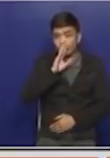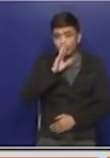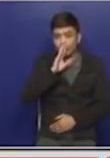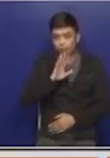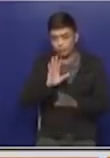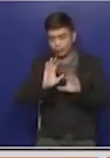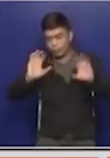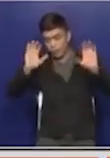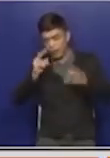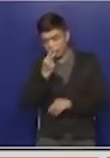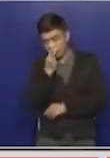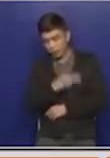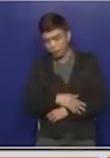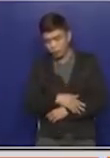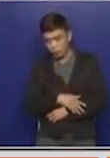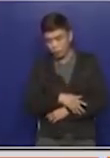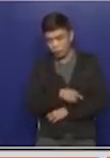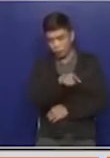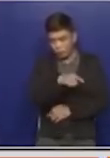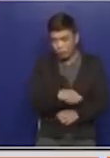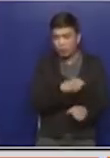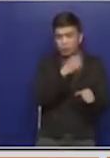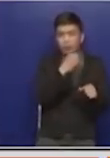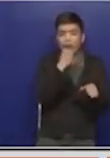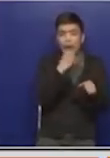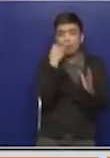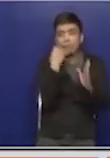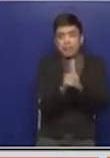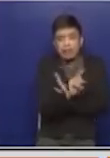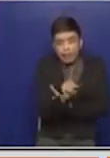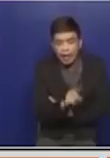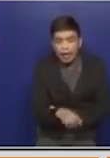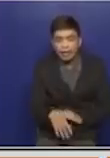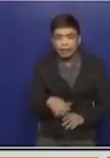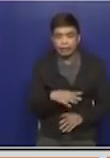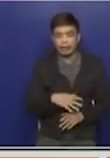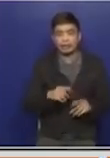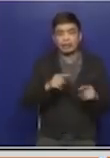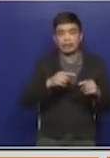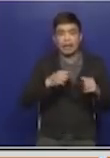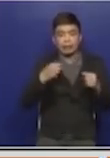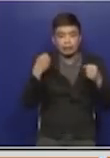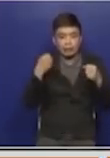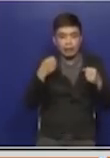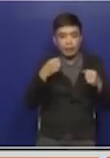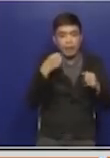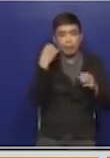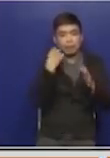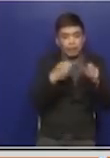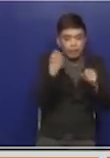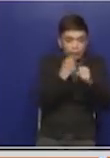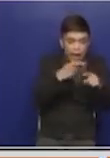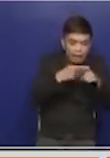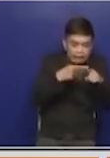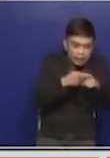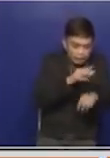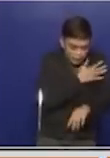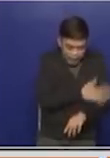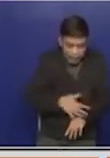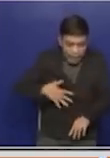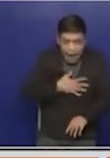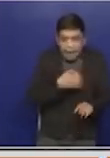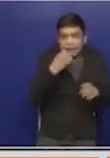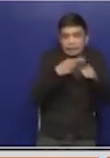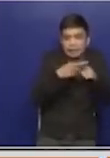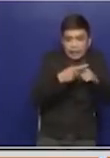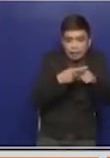มองว่าเขาถูกทำลายร่างกายแต่จริงๆแล้วภายในของเขานั้นถูกข่มขืนค่ะท่านประธานประเด็นที่สองนะคะ